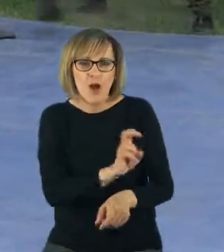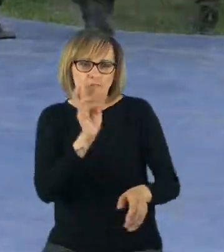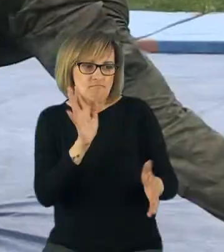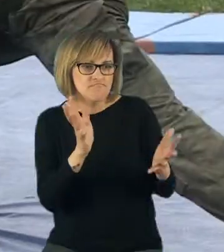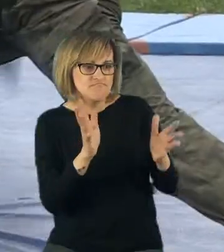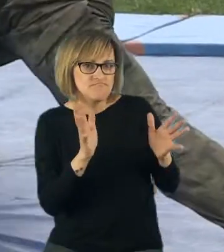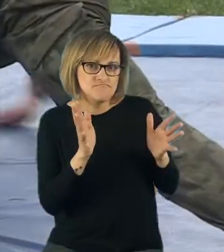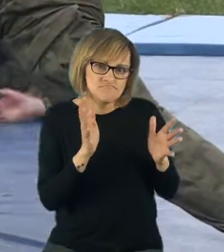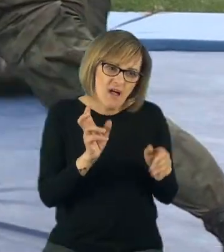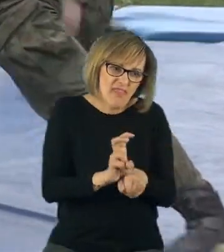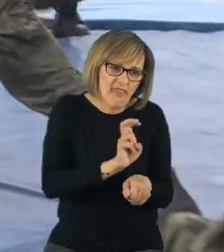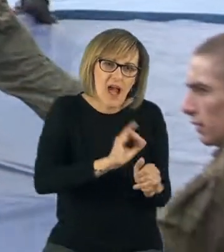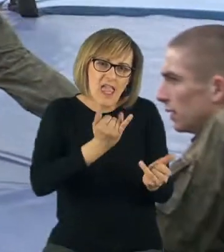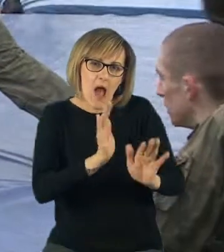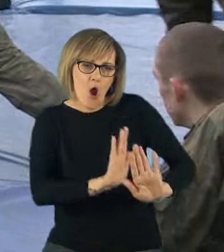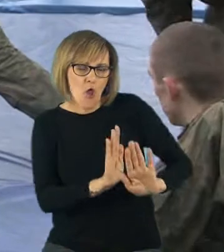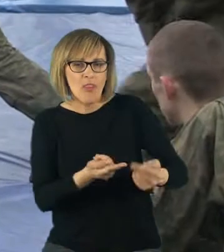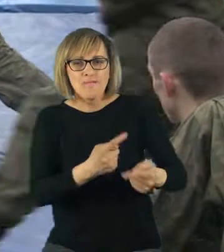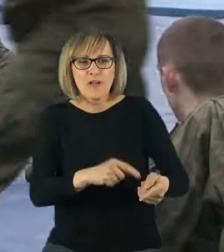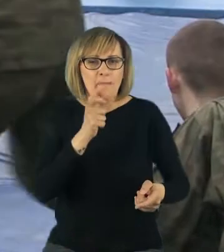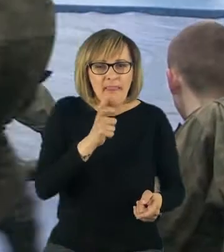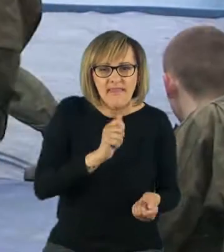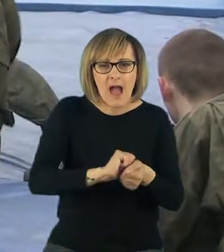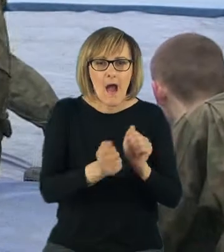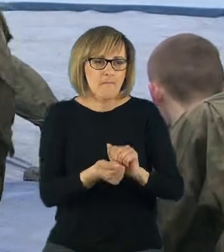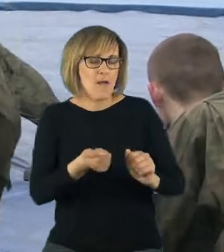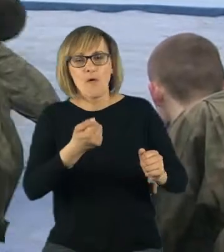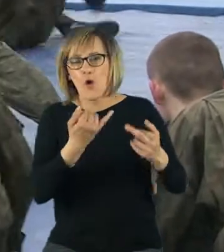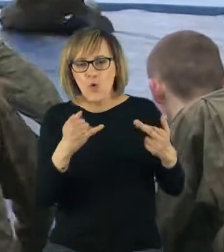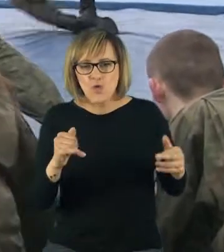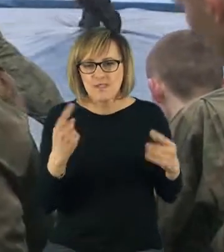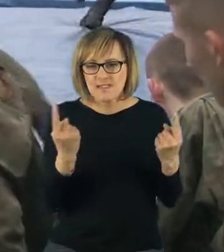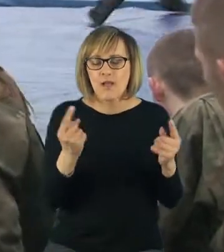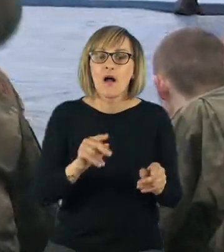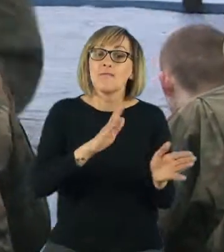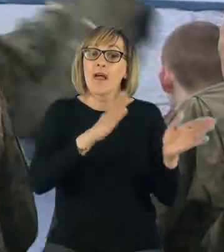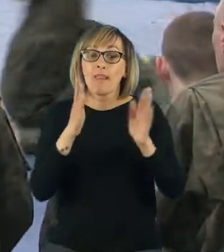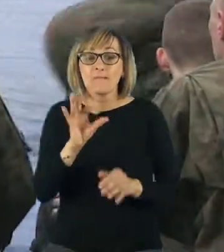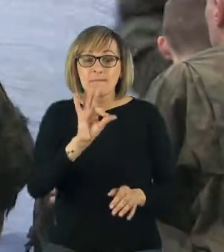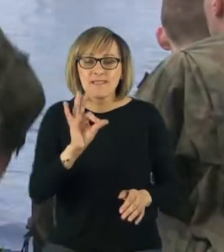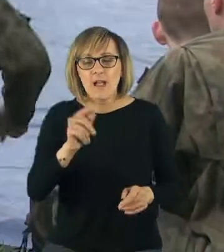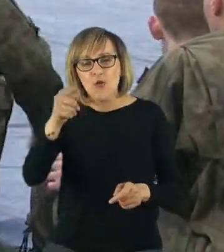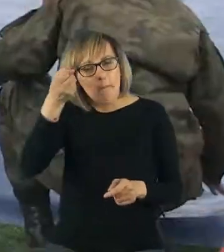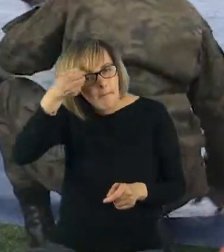również w szkolnym ramowym programie nauczania się znajduje. Specjalność pożarnictwo,